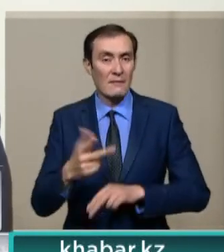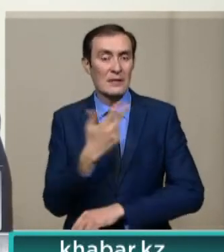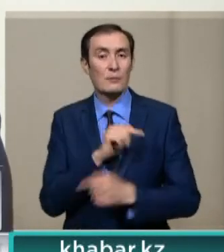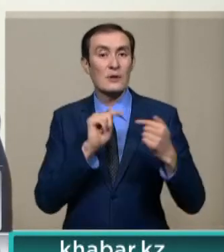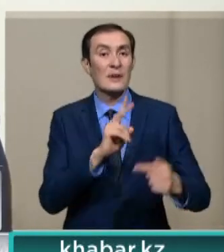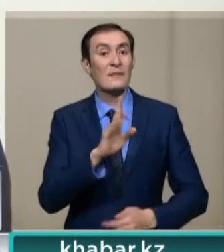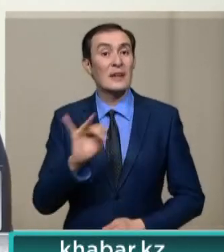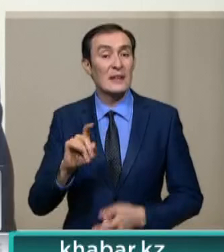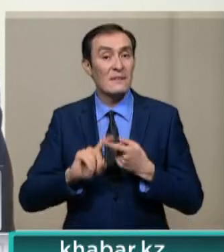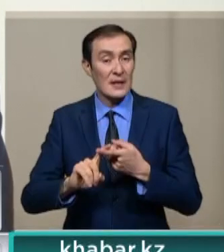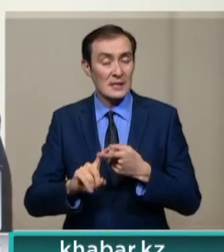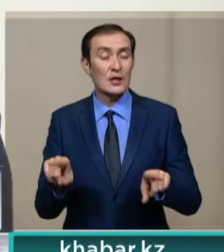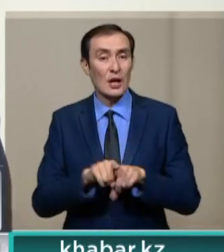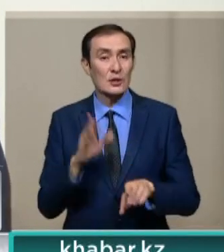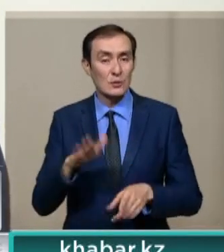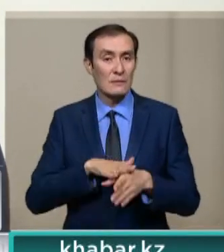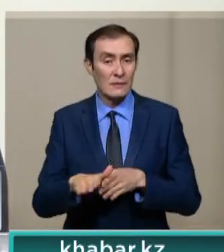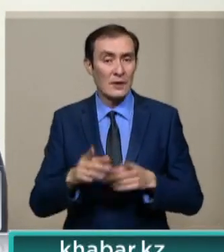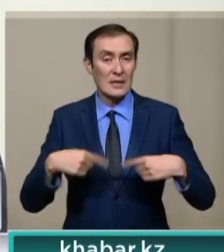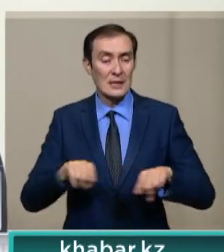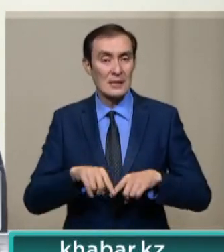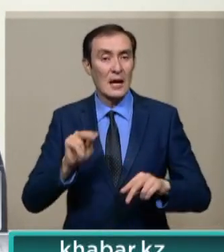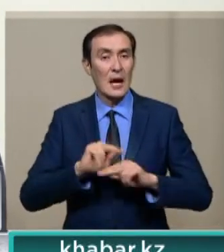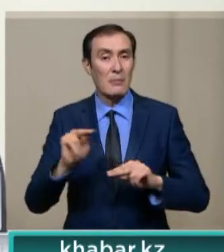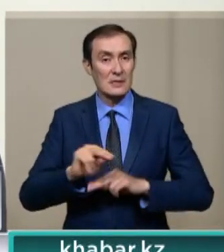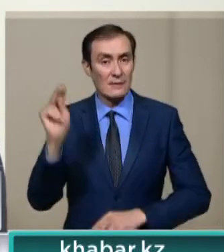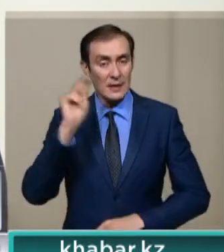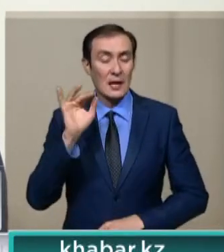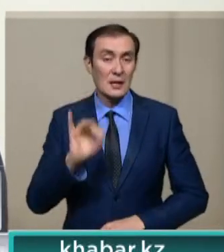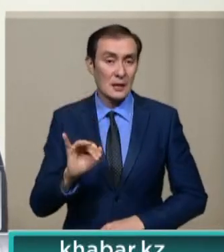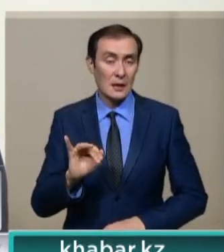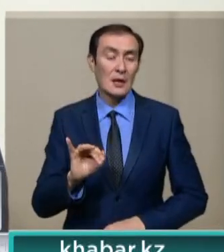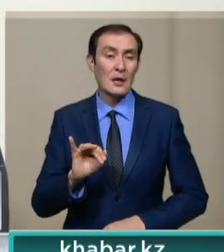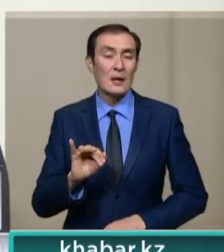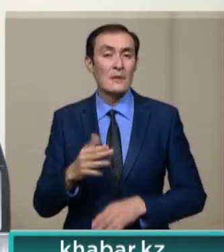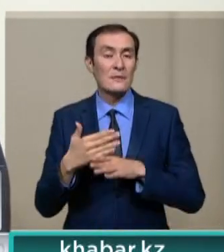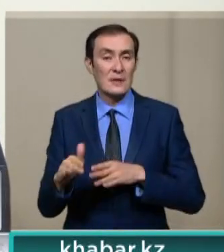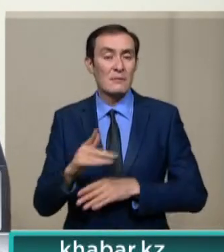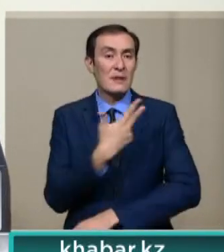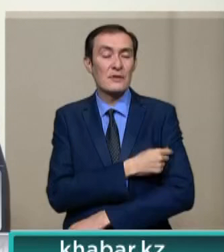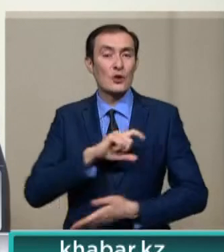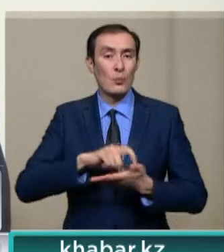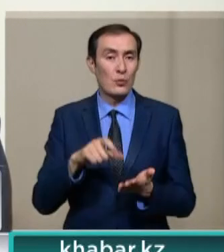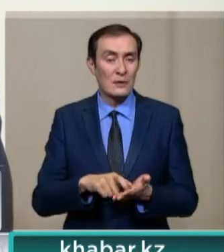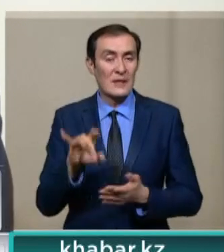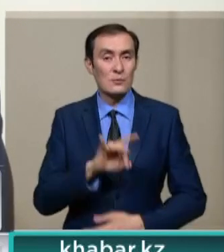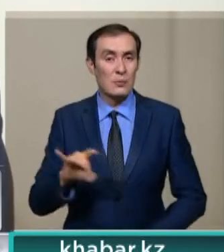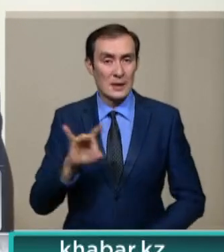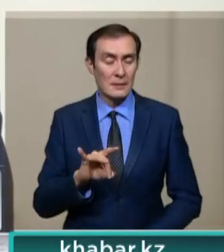против коронавирусной инфекции также будет осуществляться в организациях образования и в сети прививочных пунктов